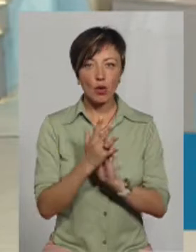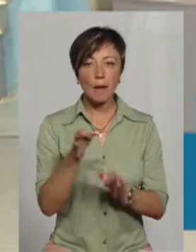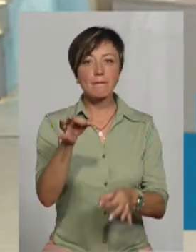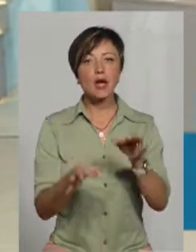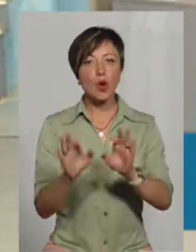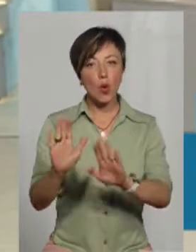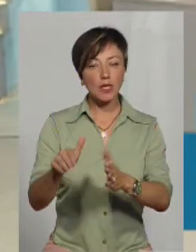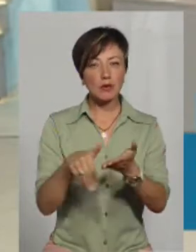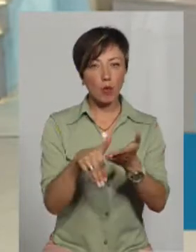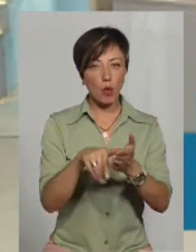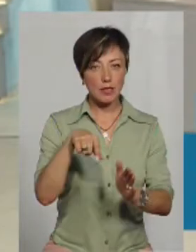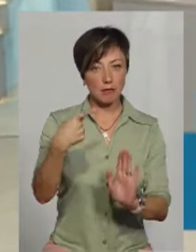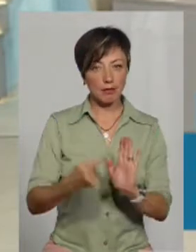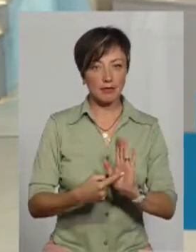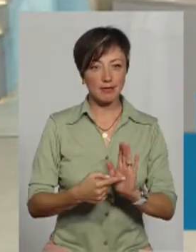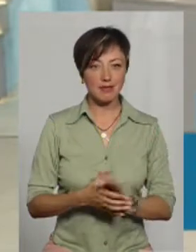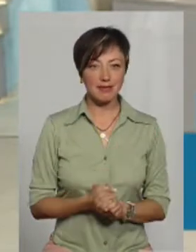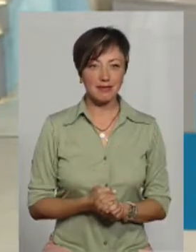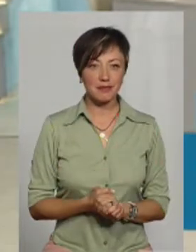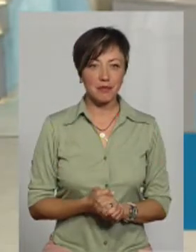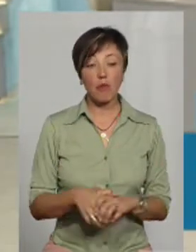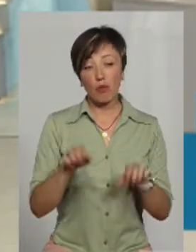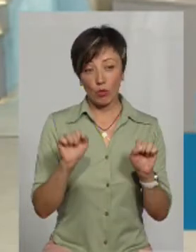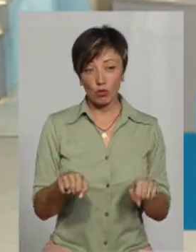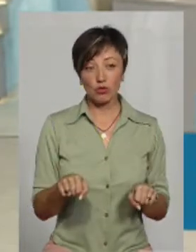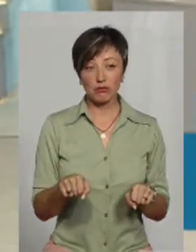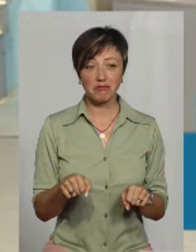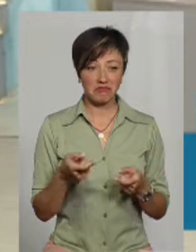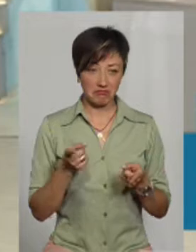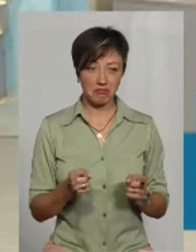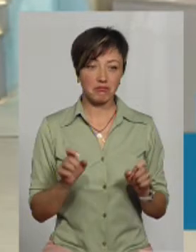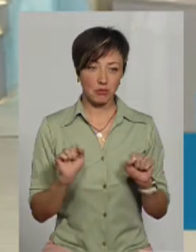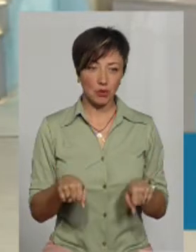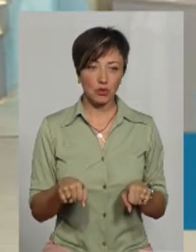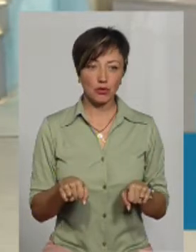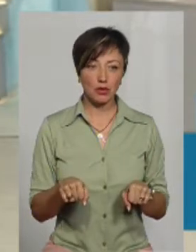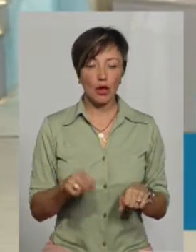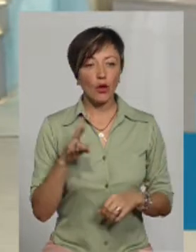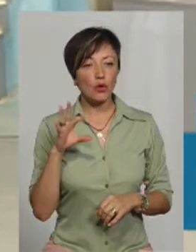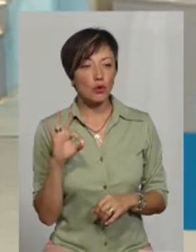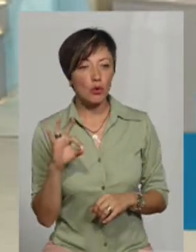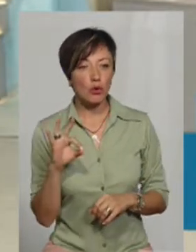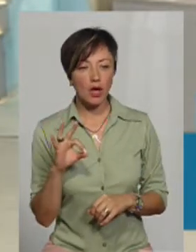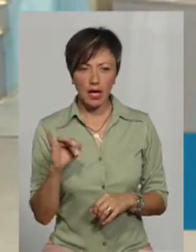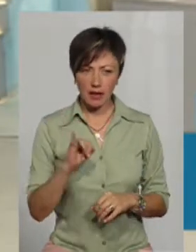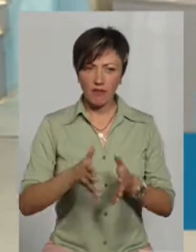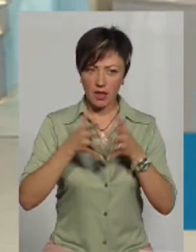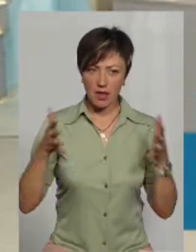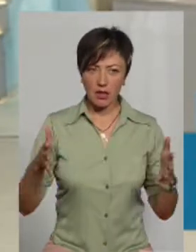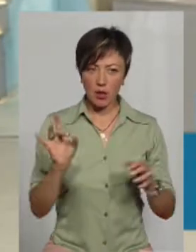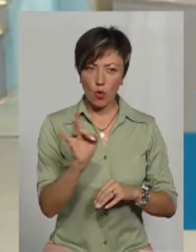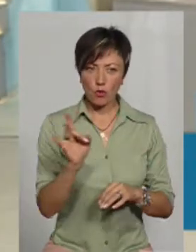у природний спосіб? Максиме? Можуть. Чого ж не можуть? Можуть, но... І в промислових